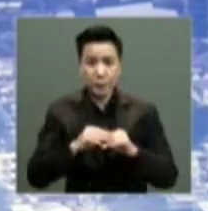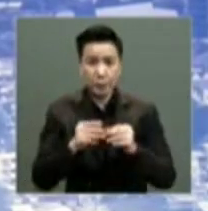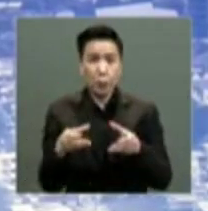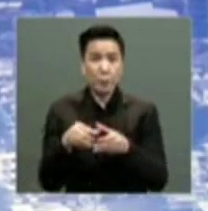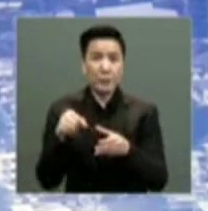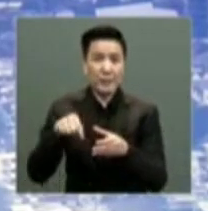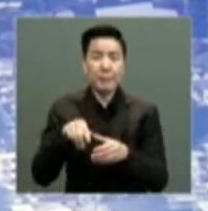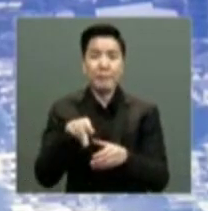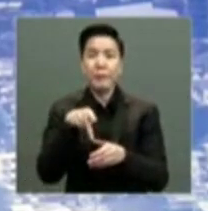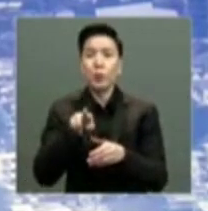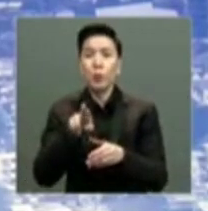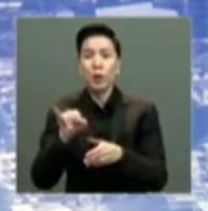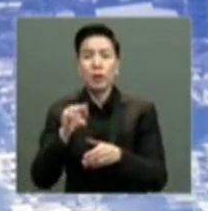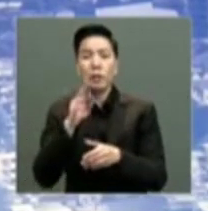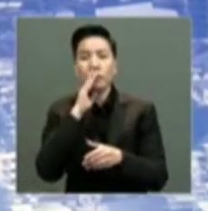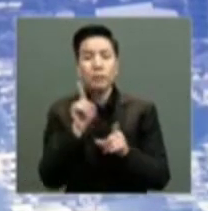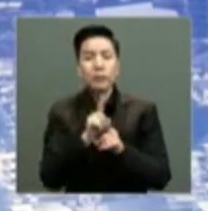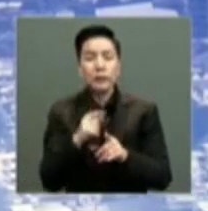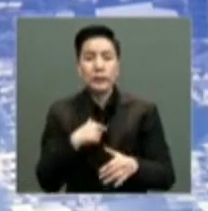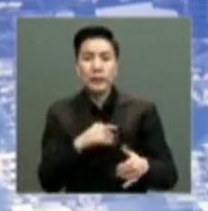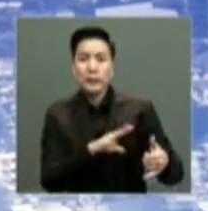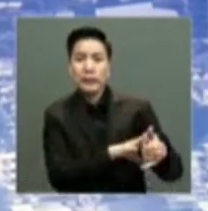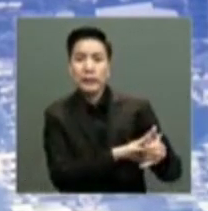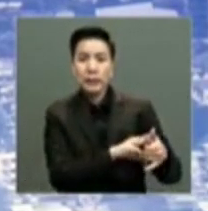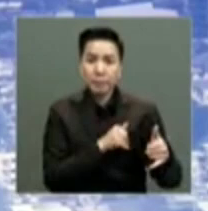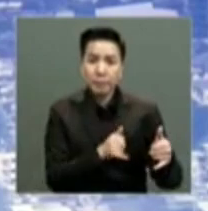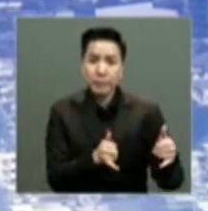ก็เพราะอะไรครับพวกกลุ่มพวกนี้ถ้ามี ERการสัมผัสมีไข้มีนี่ไปตรวจแล้วค่าตรวจระดับหลายพันเนี่ยฟรีทั้งหมดเดิมเนี่ยยุ่งยากตรงที่ว่ากว่าจะไปถึงนะครับในระบบแรกๆเราไม่มีระบบรายงานตรงนี้นะครับทางกองระบาดวิทยาหรือกรมควบคุมโรคต้องรอรายงานมาต้องไปขอโค้ดต้องไปออกโค้ดให้มีระบบทั้งมือพูดยังไงนะฮะทั้งแมนโน่ด้วยทั้งระบบคอมพิวเตอร์ด้วยก็เลยทำให้เกิดความช้านะครับก็มันเป็นโรคใหม่น่ะชมครับมันเพิ่งเกิดขึ้นมาลบโพเวลาเกิดขึ้นมาก็สาละวนกันนะครับเราใช้เวลากันนานกว่าจะได้มาแต่ตอนนี้ล่าสุดแล้วครับทางกองระบาดวิทยาทางกรมควบคุมโรคปลอกว่าใช้ระบบออกโค้ดแบบอัตโนมัติและนะครับอันนี้ทั้งบุคลากรทางการแพทย์หรือแพทย์ใครก็ตามแต่ที่จะคีย์เข้าไปเดี๋ยวจะไปออกโค้ดให้แล้วก็ทำให้เกิดออกโค้ดเพื่ออะไรครับเพื่อที่จะไปเบิกจ่ายฮะมันต้องมีระบบตรวจสอบ